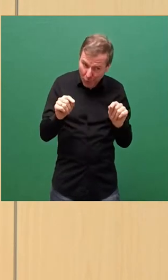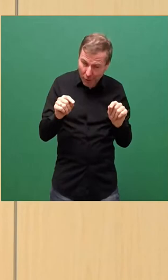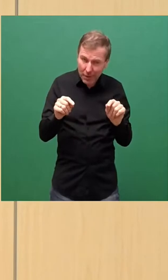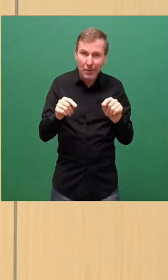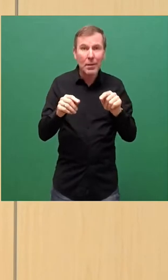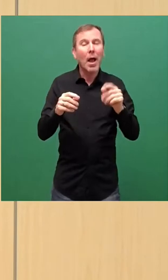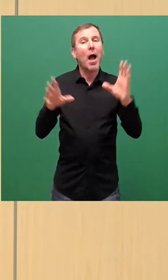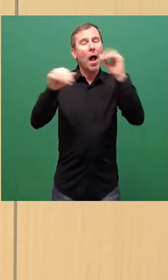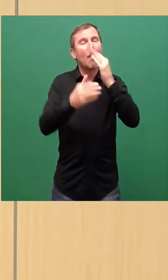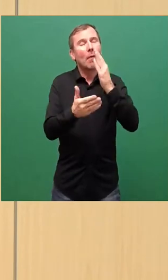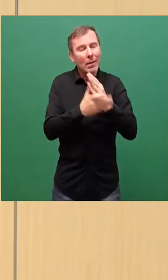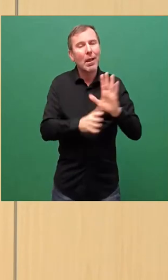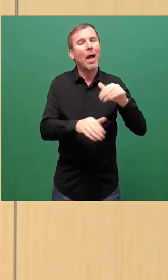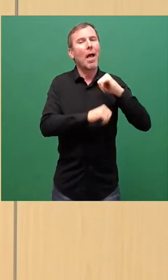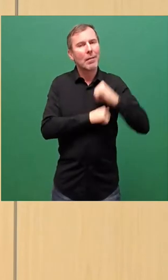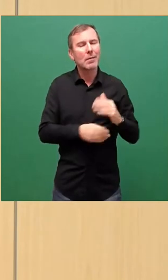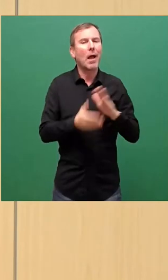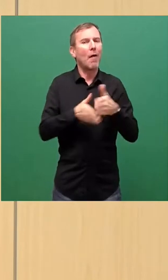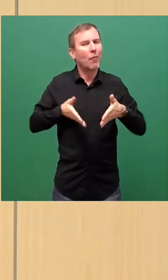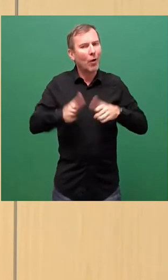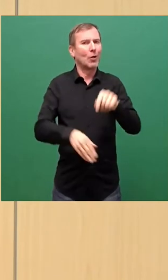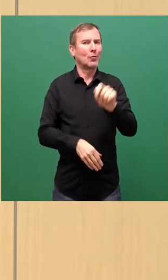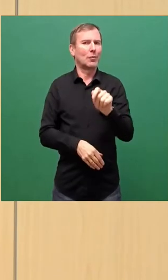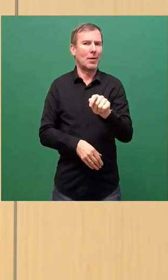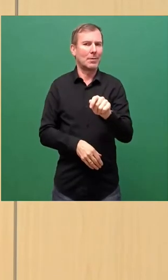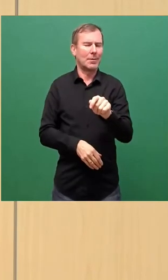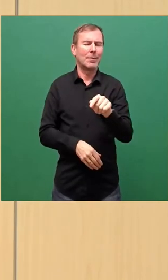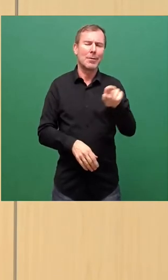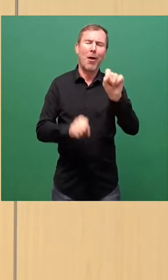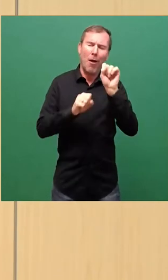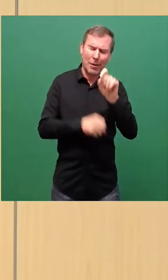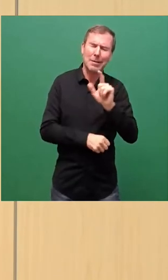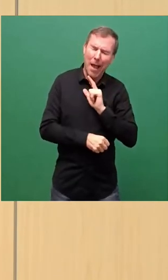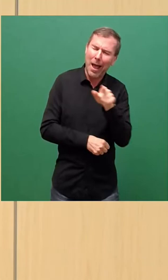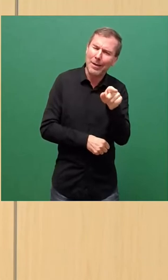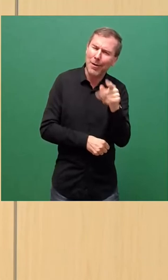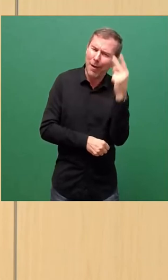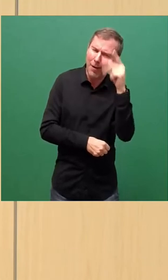eine Entlastung auf den Straßen. Und ich glaube, das könnten Sie inzwischen auch verstanden haben.